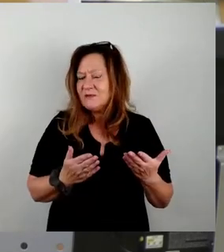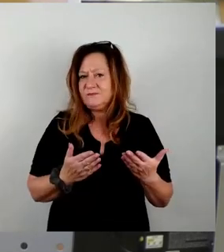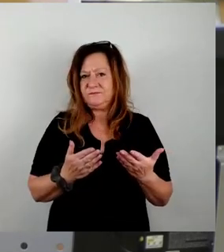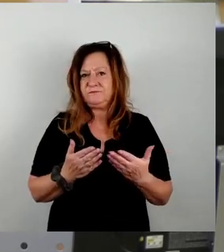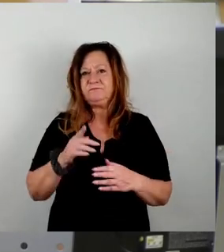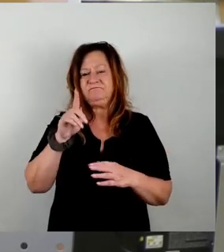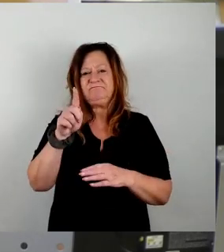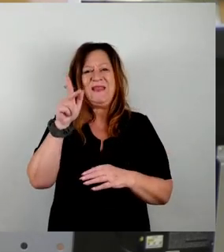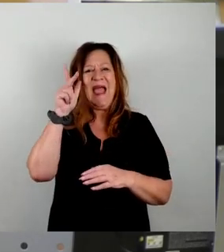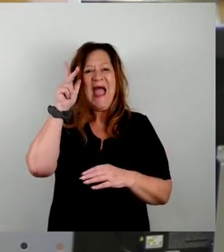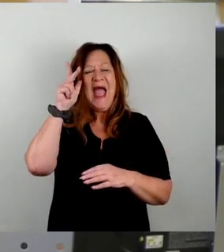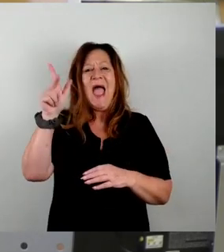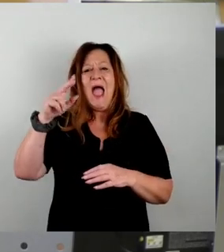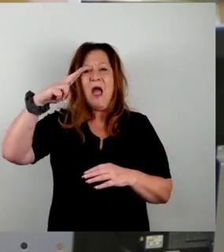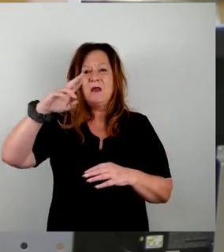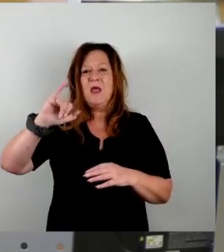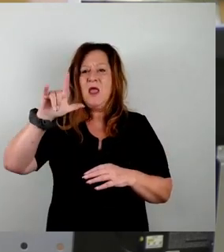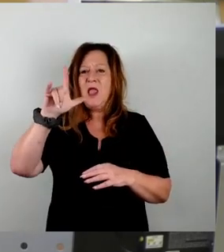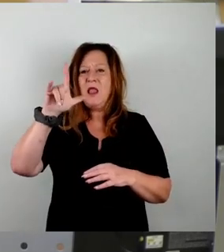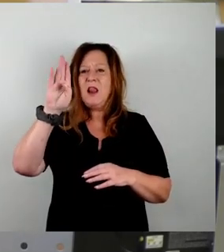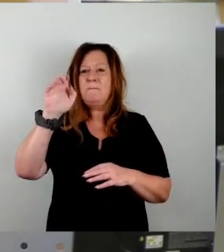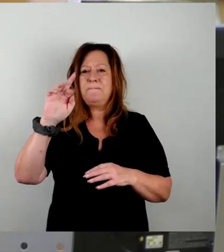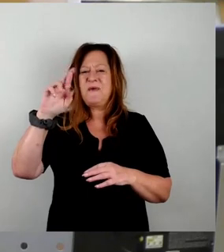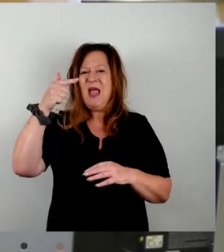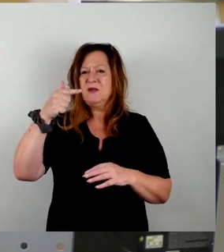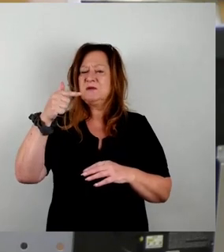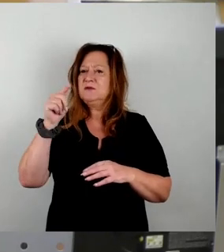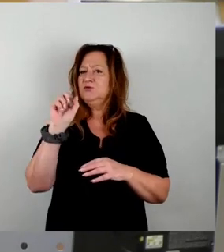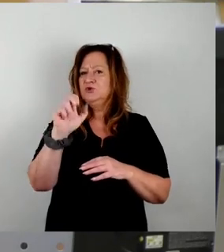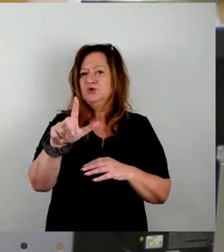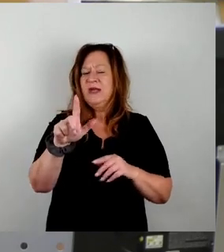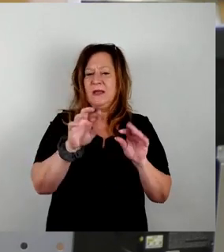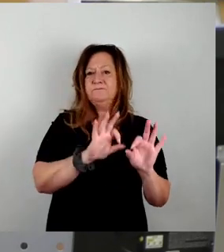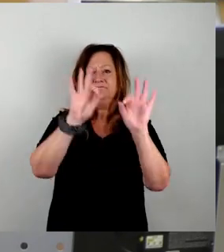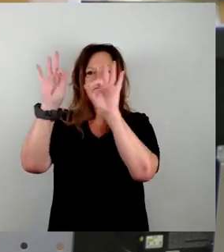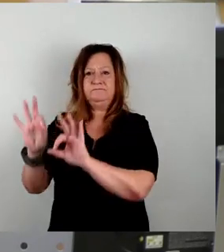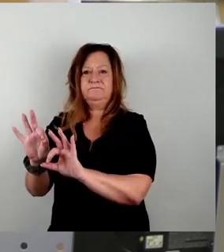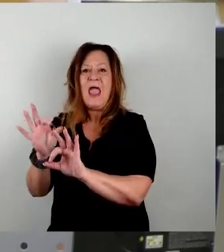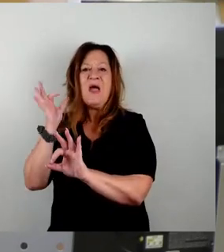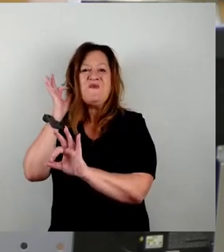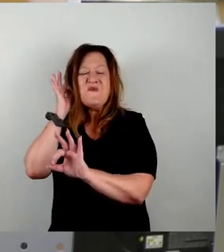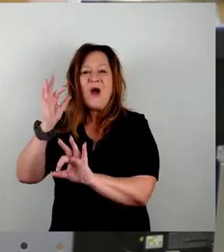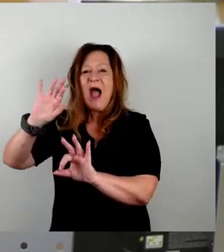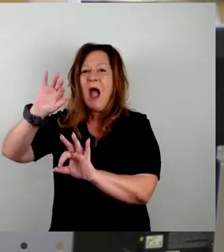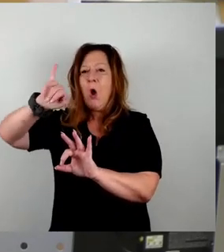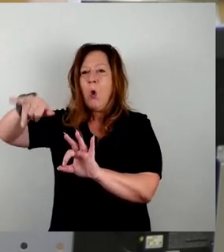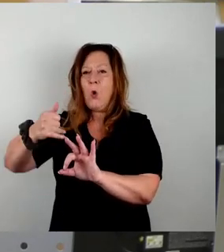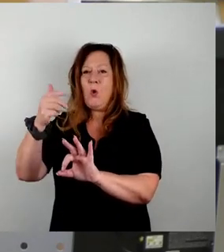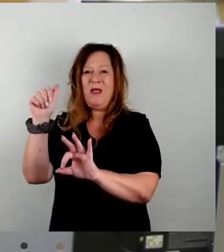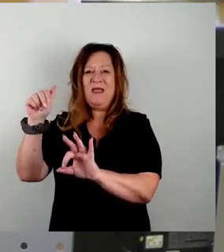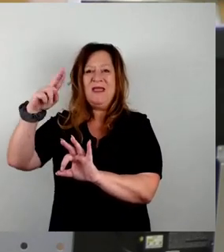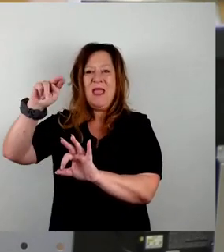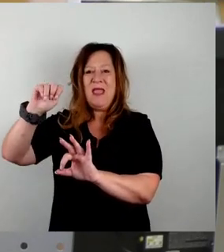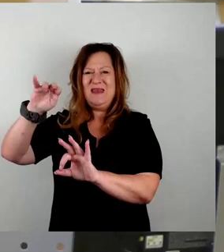Hilbert geschrieben. Er hatte das an die Frau Jänigen weitergeleitet und sie hatte dann